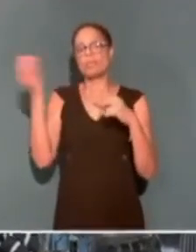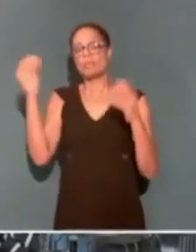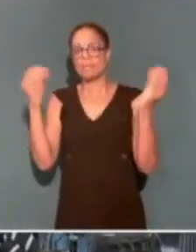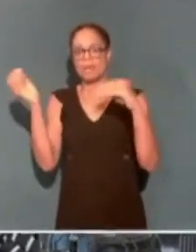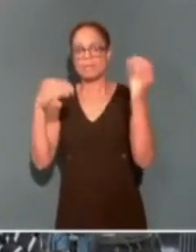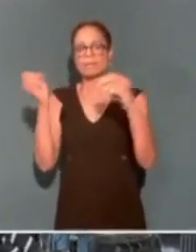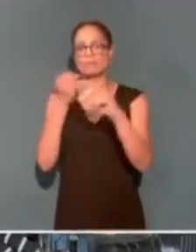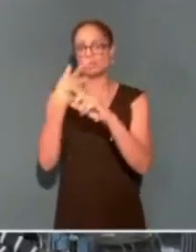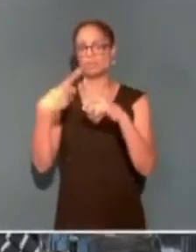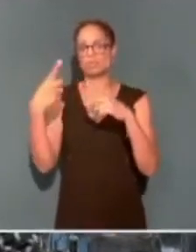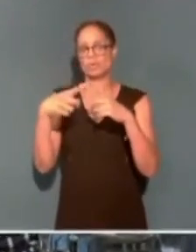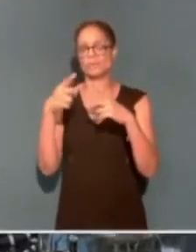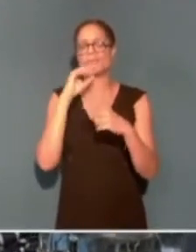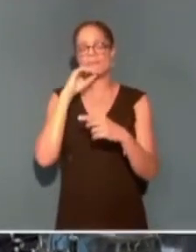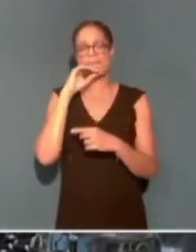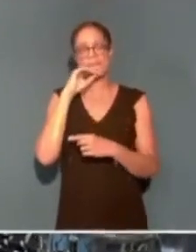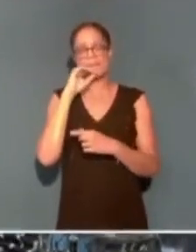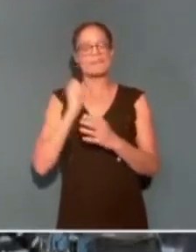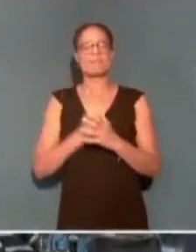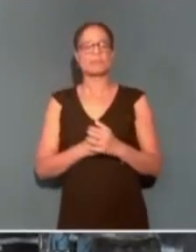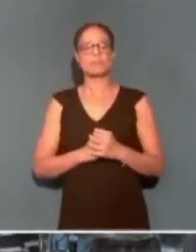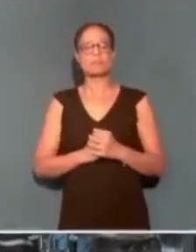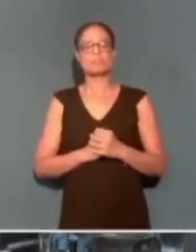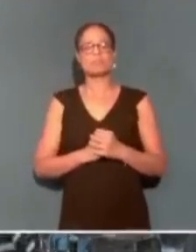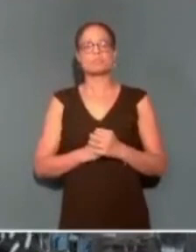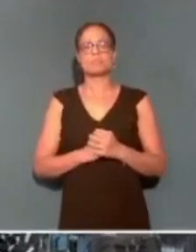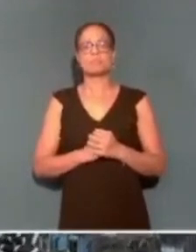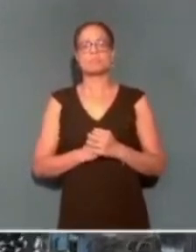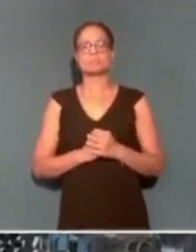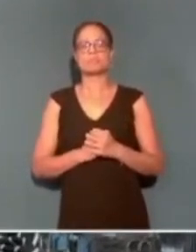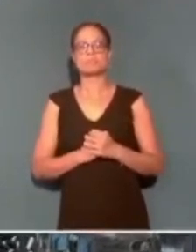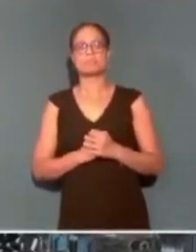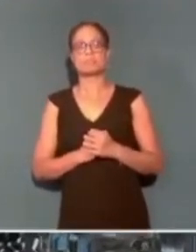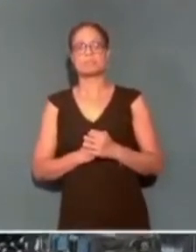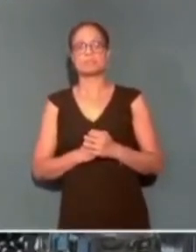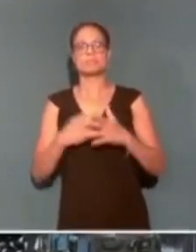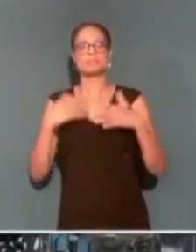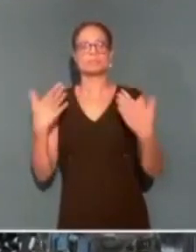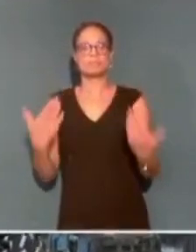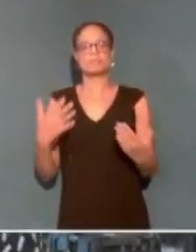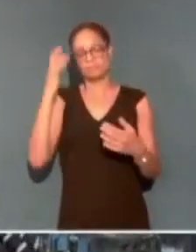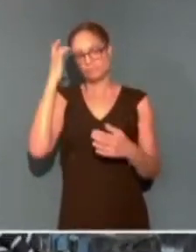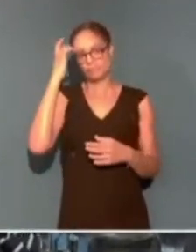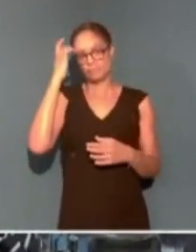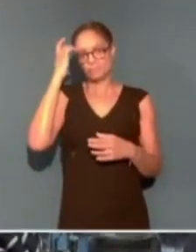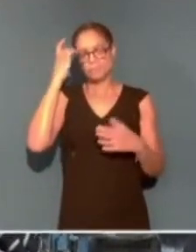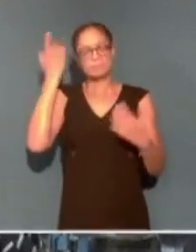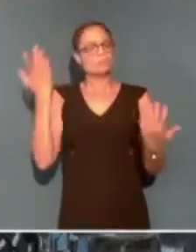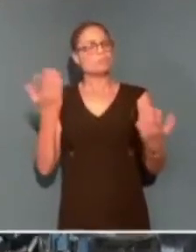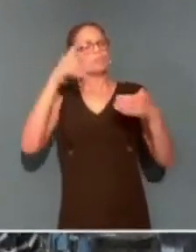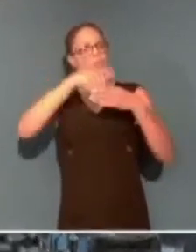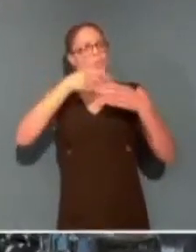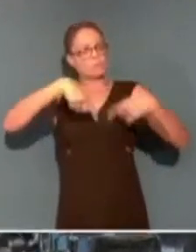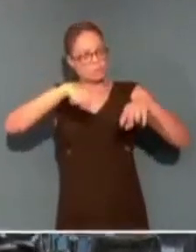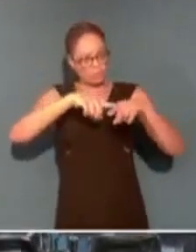ce dont faisait état le collègue qui m'a précédé. Donc, on est arrivé, au moins dans la commission, à un consensus de dire, pour